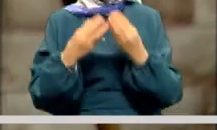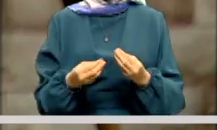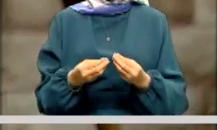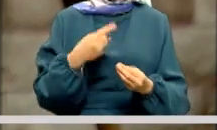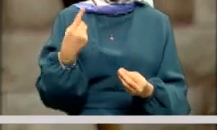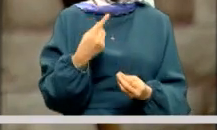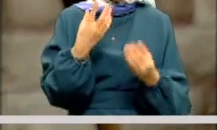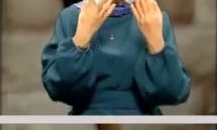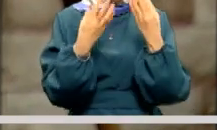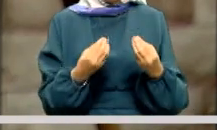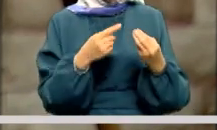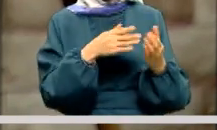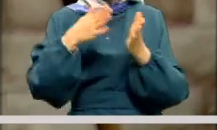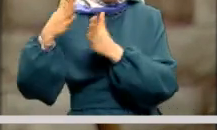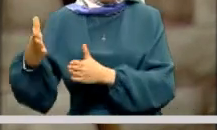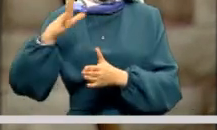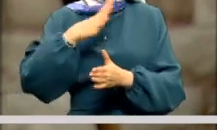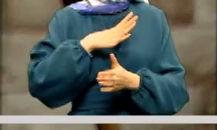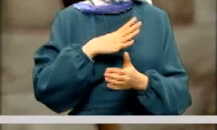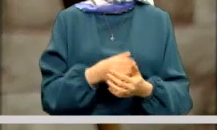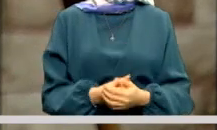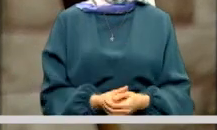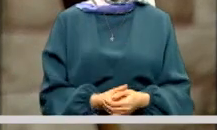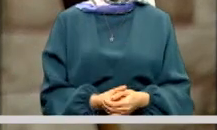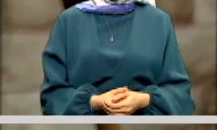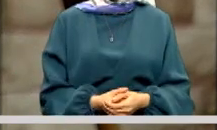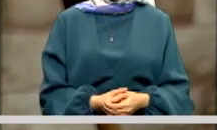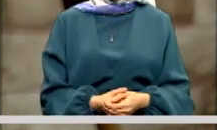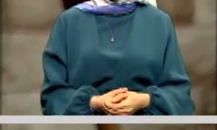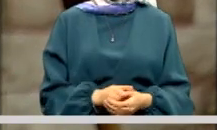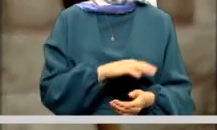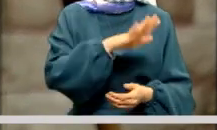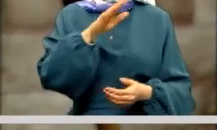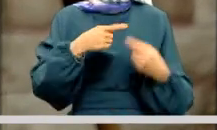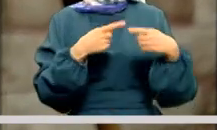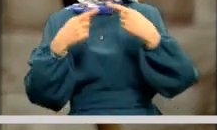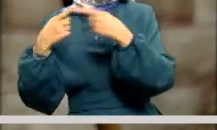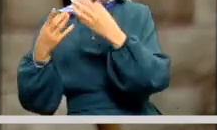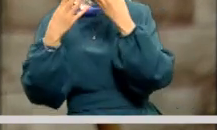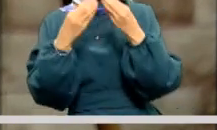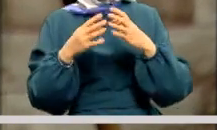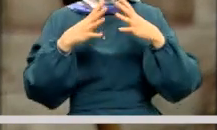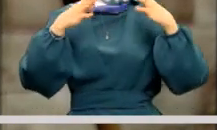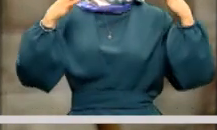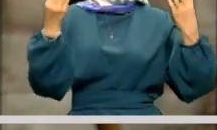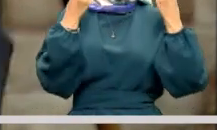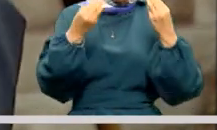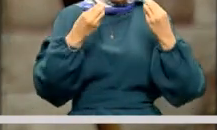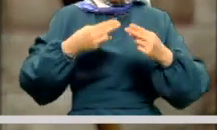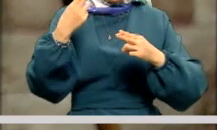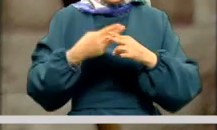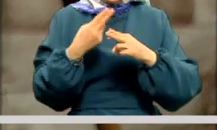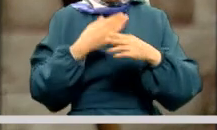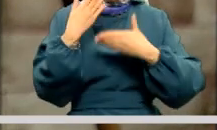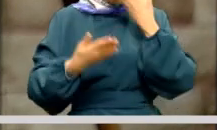Görünen bir tarafı var Her birini mutlaka farklı farklı daha geniş daha güzel örneklerle belki